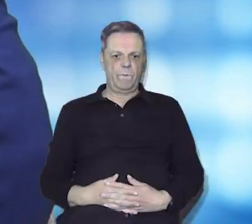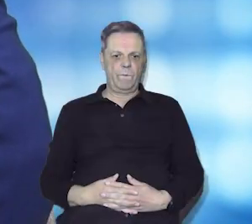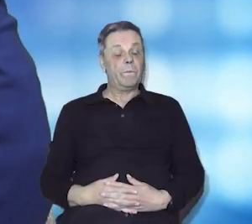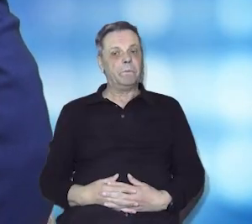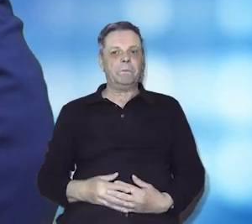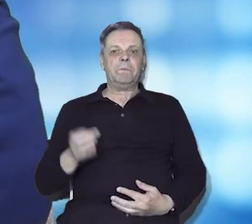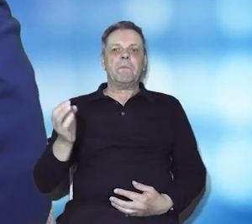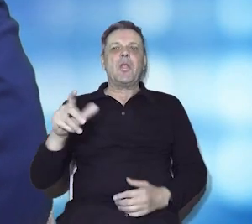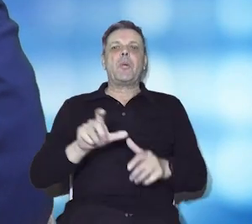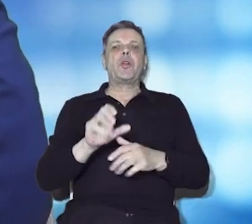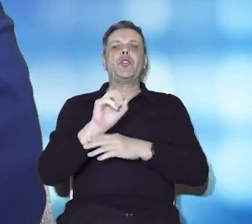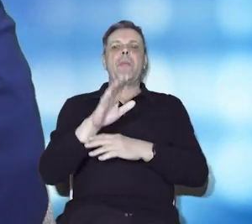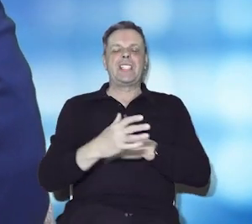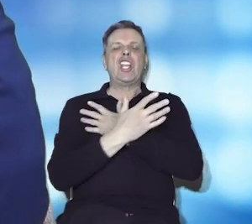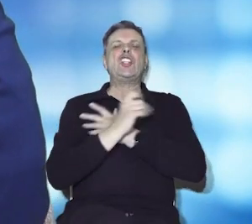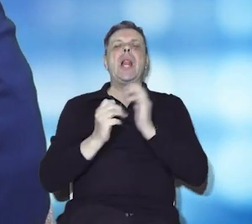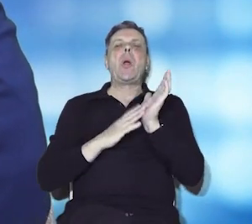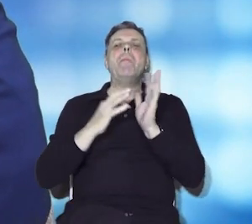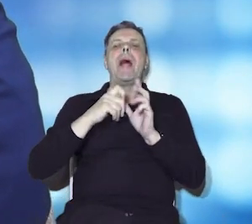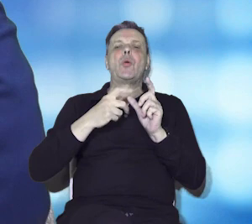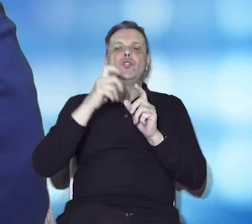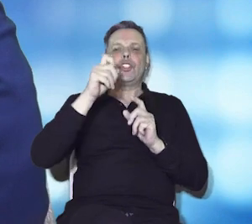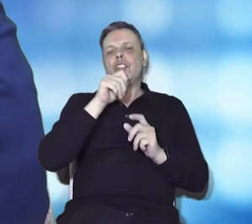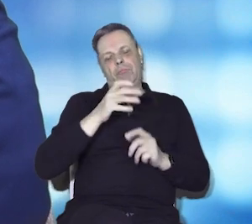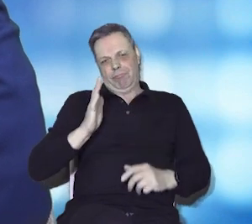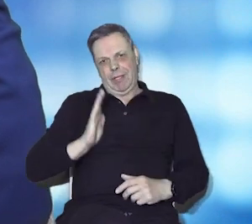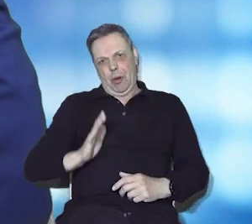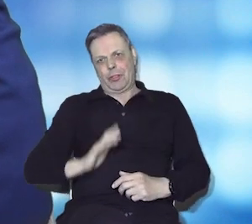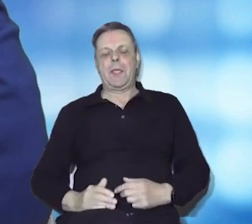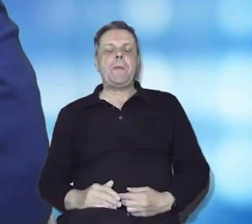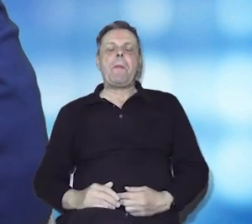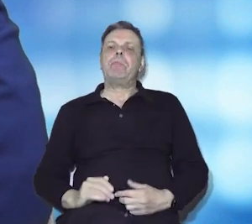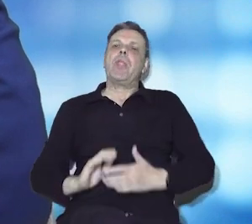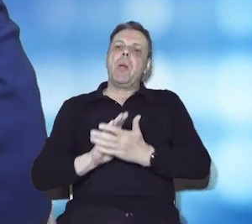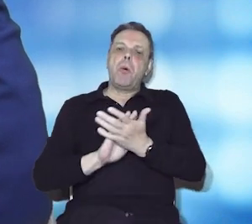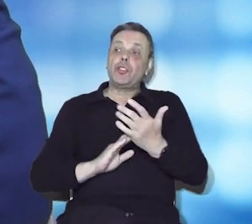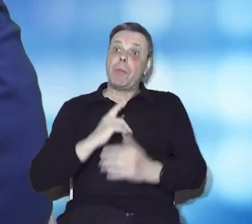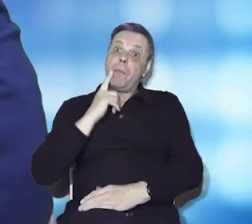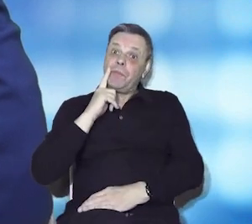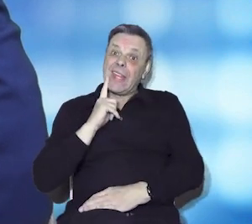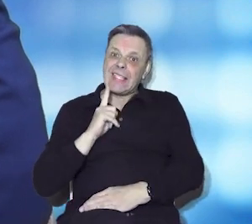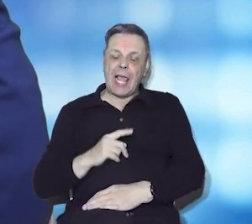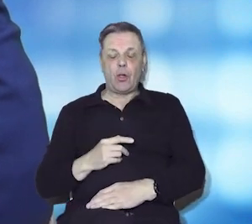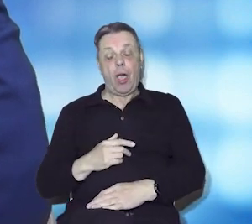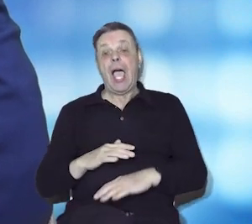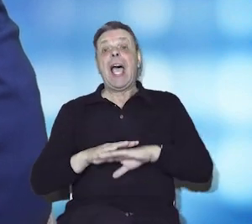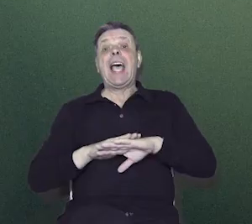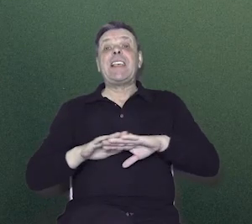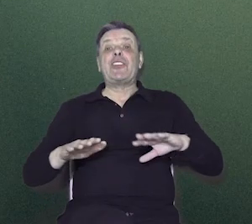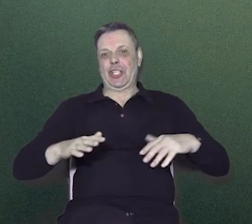Dobro mi došli u emisiju Željko Marušić i gosti. Počet ćemo slatko, a završiti veselo.